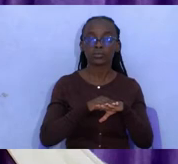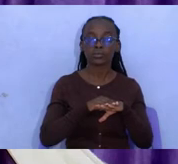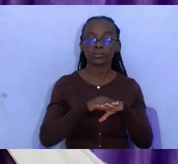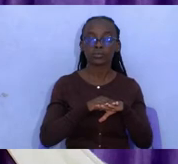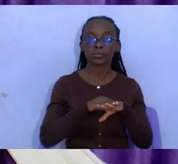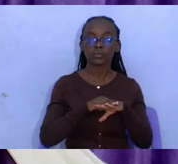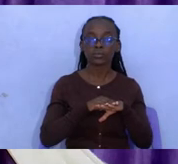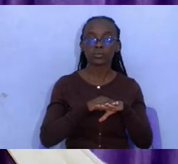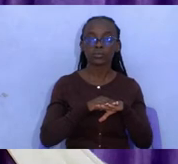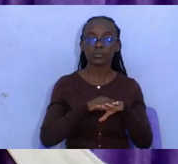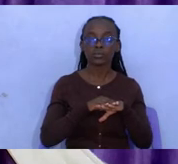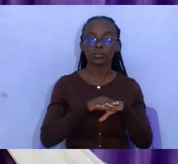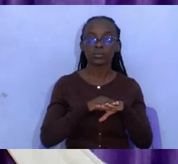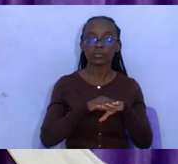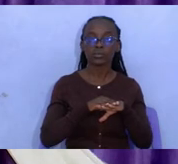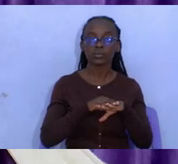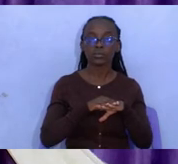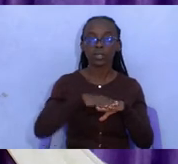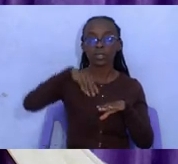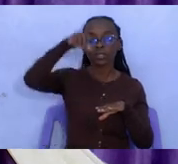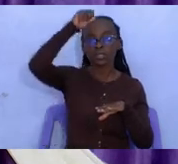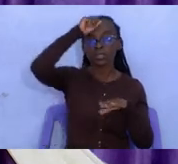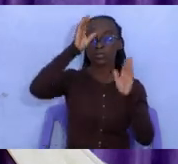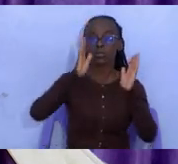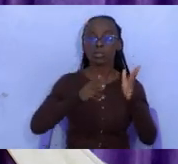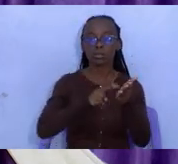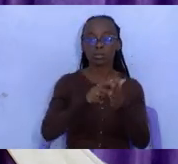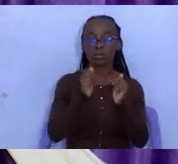Mtu mjinga akitembea na mjinga anakuwa mjinga wa pili.